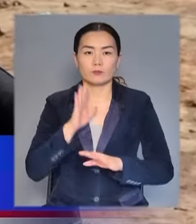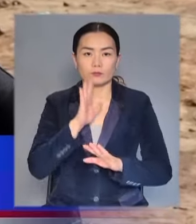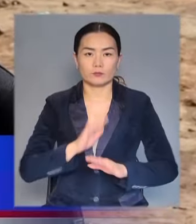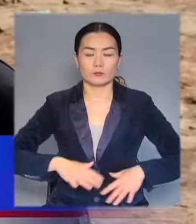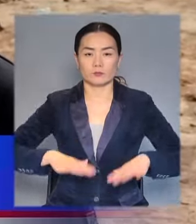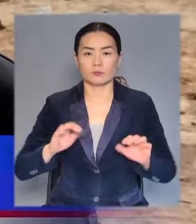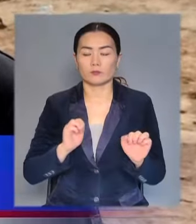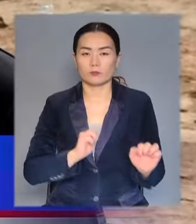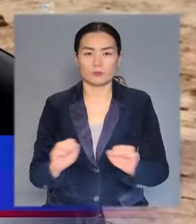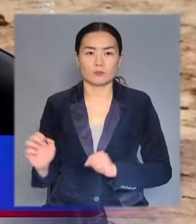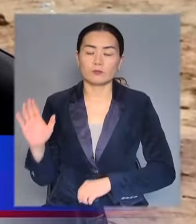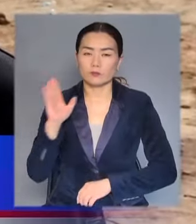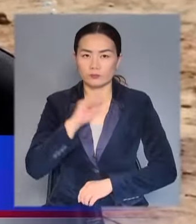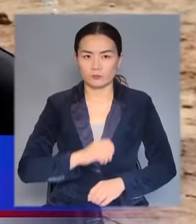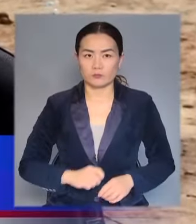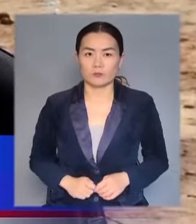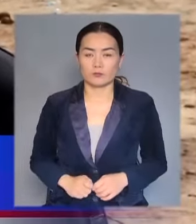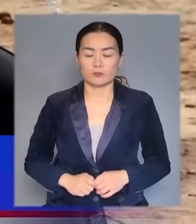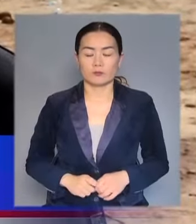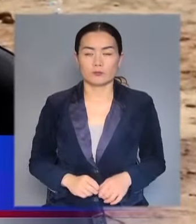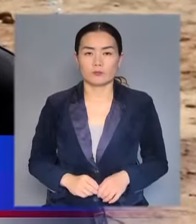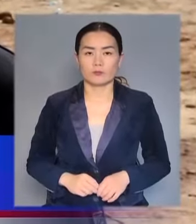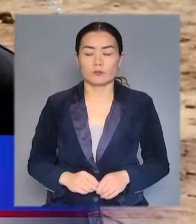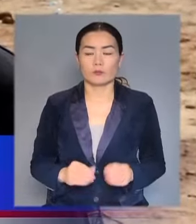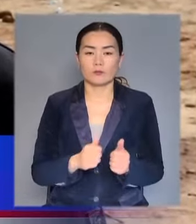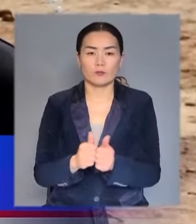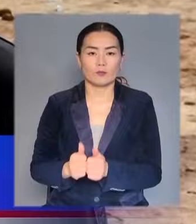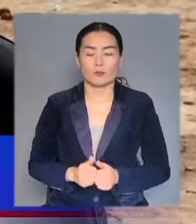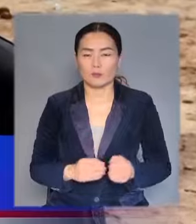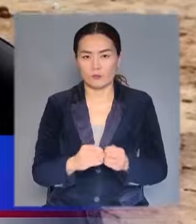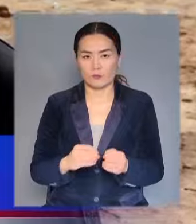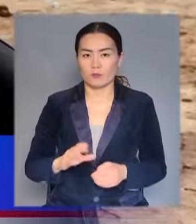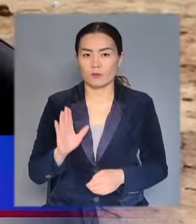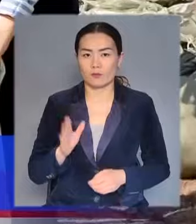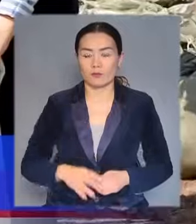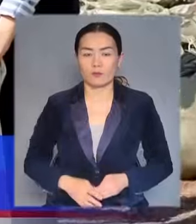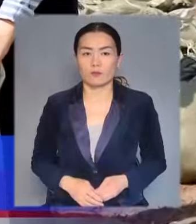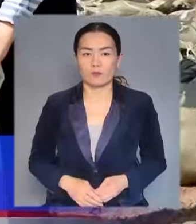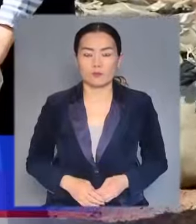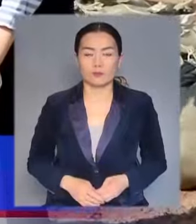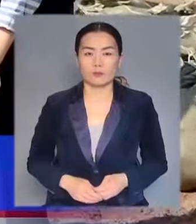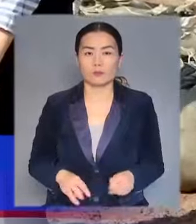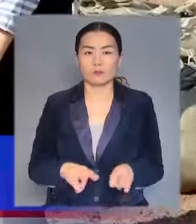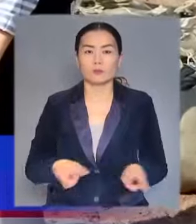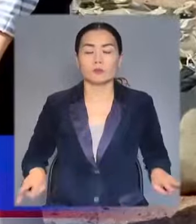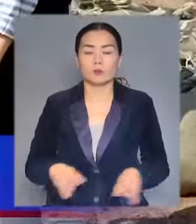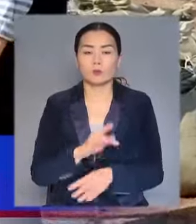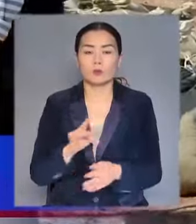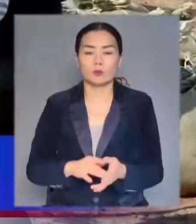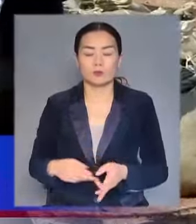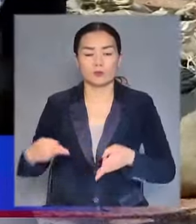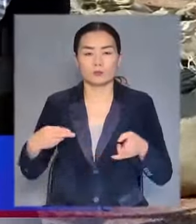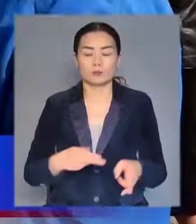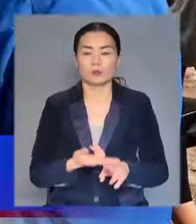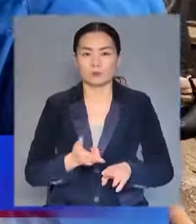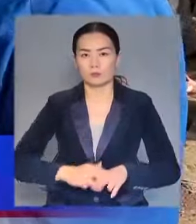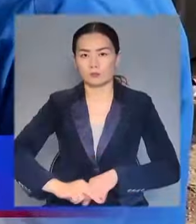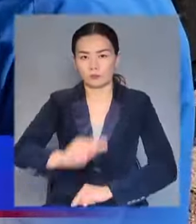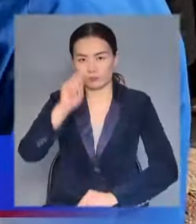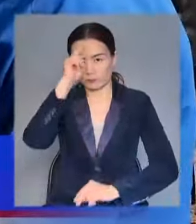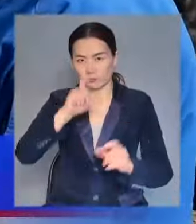судың тасқынына жол бермеуге өзімнің ұстаздармен бірге бүгін атсалысып жатырмын. Министрдің Атырауға келудегі